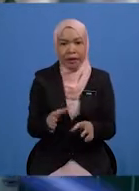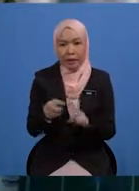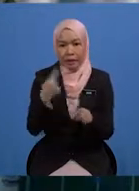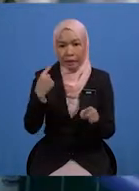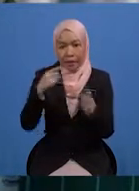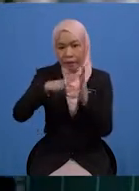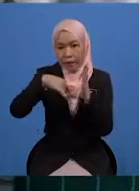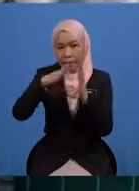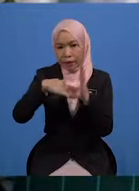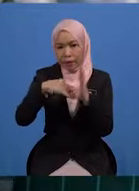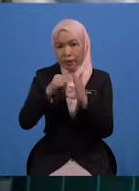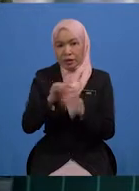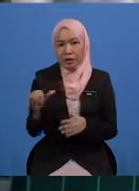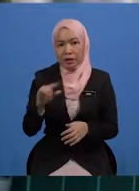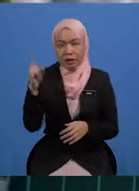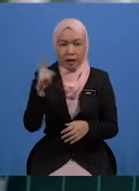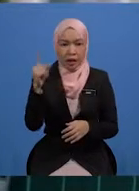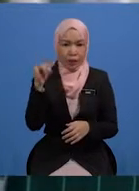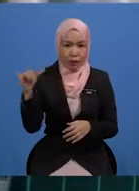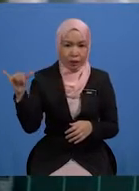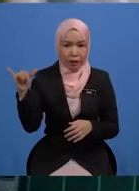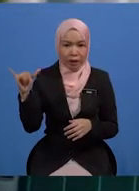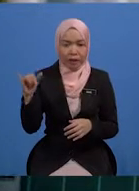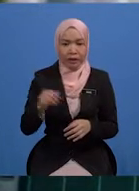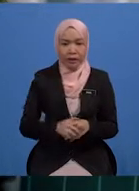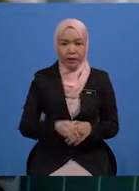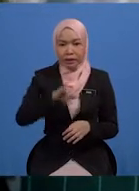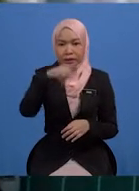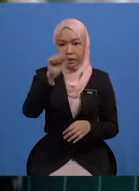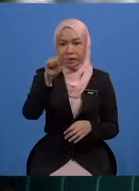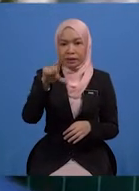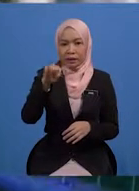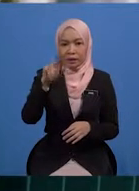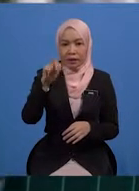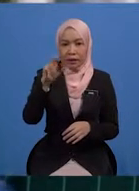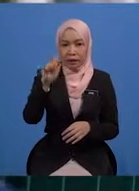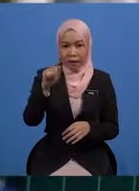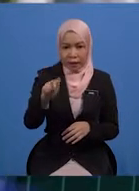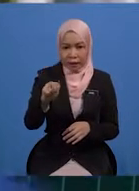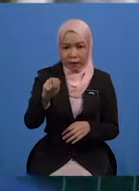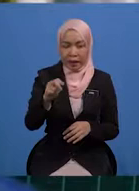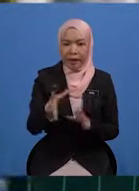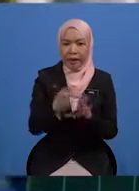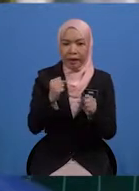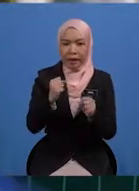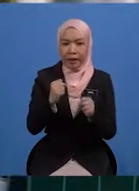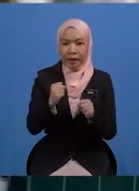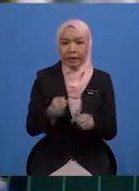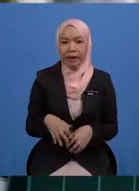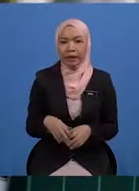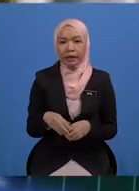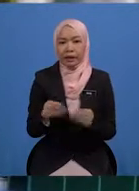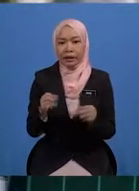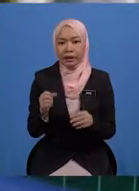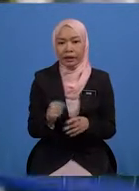berusnya. Selalunya, jalinan dapat menunjukkan sifat objek itu sama ada